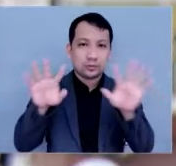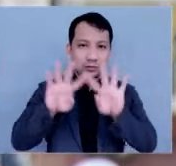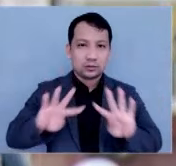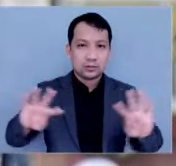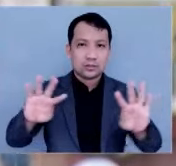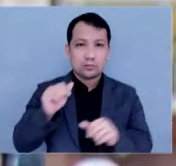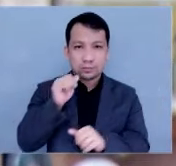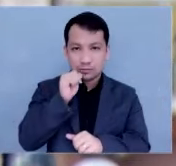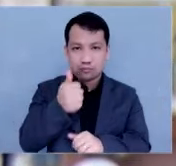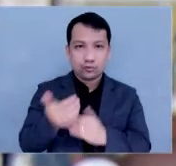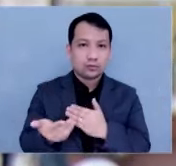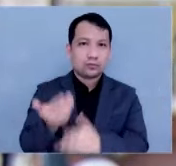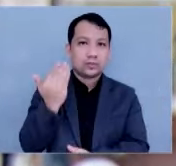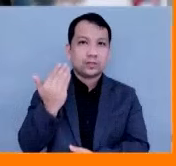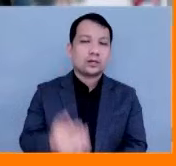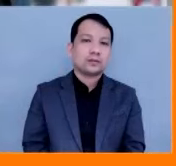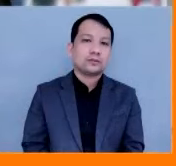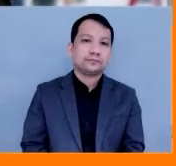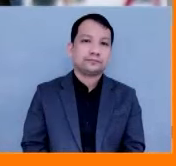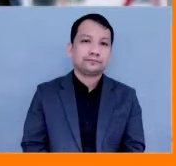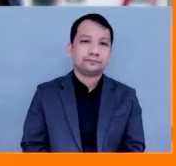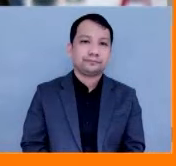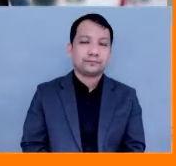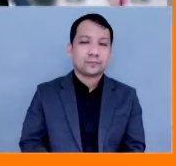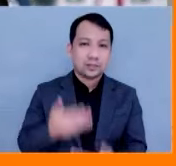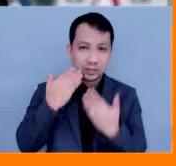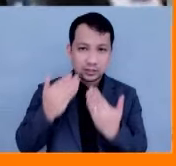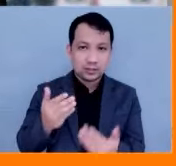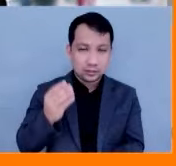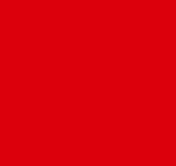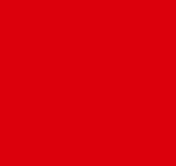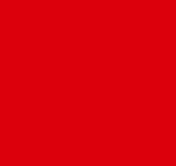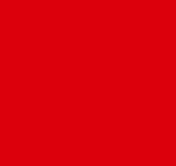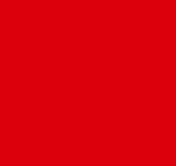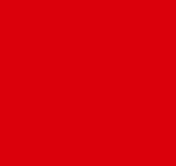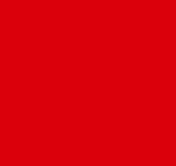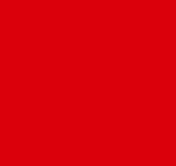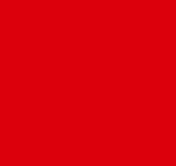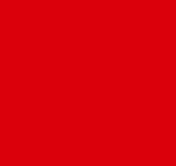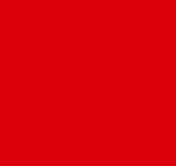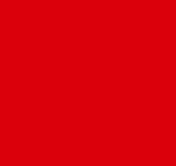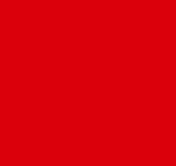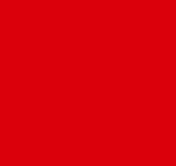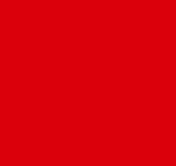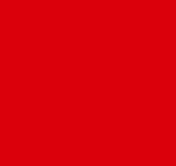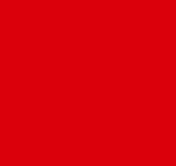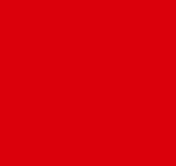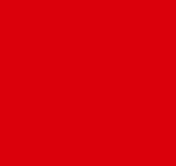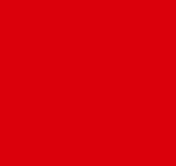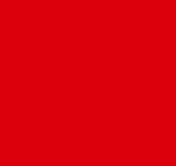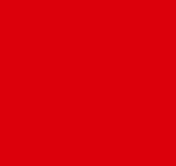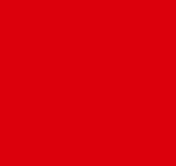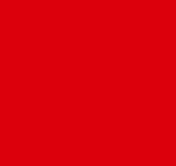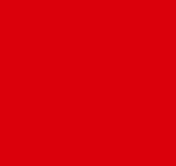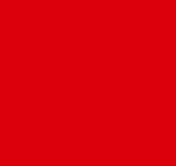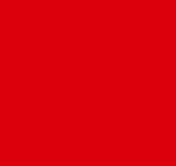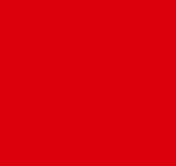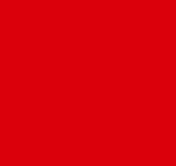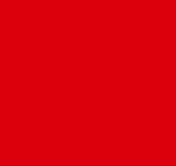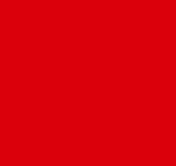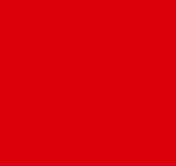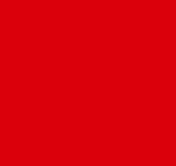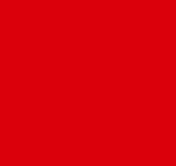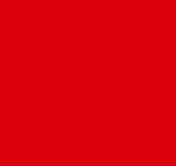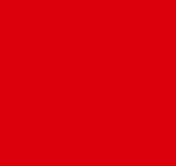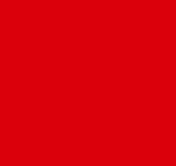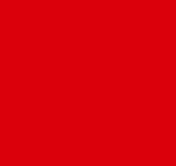bukas ng umaga shery Maraming salamat marel Halili mga kapatid maging Huli at